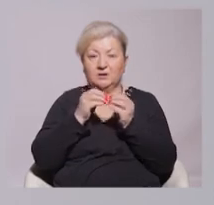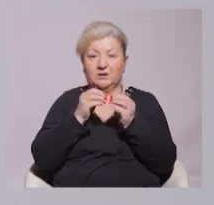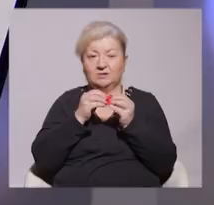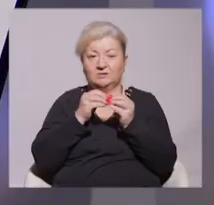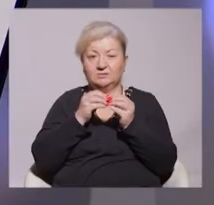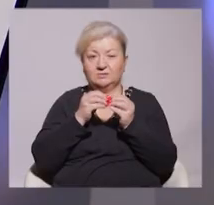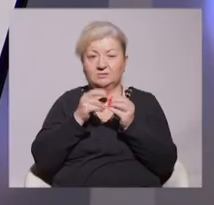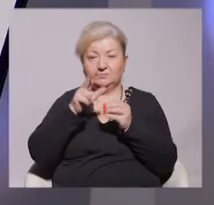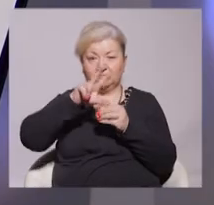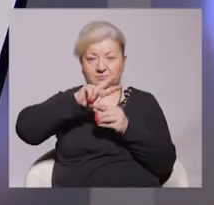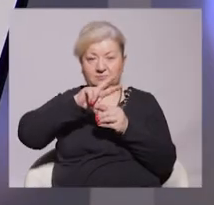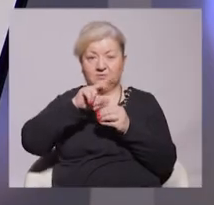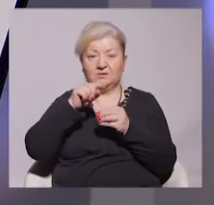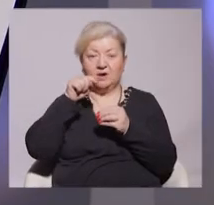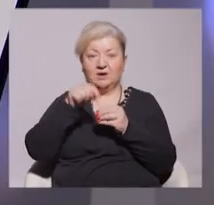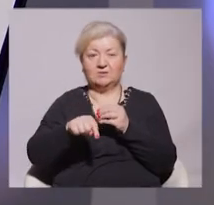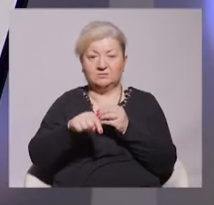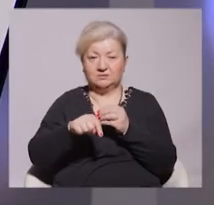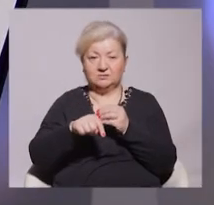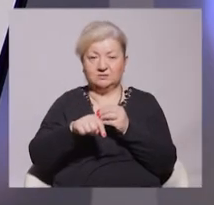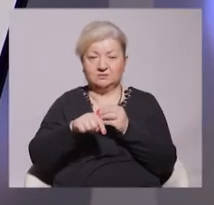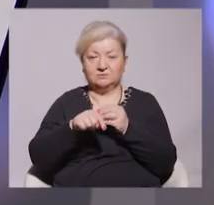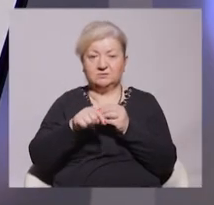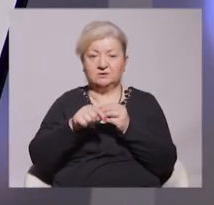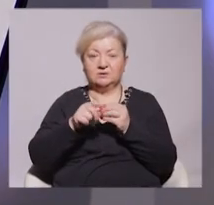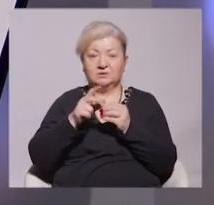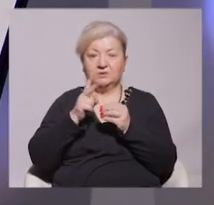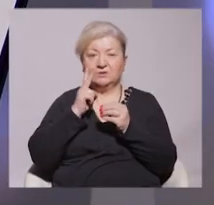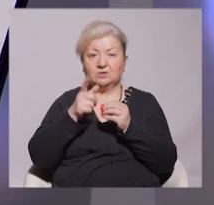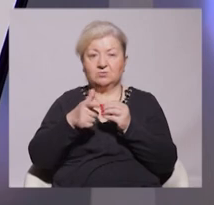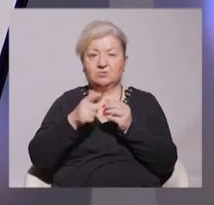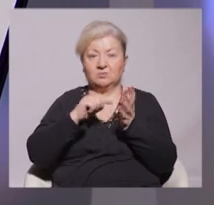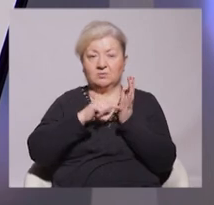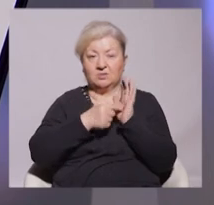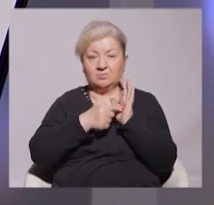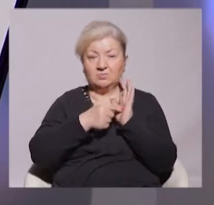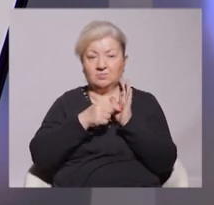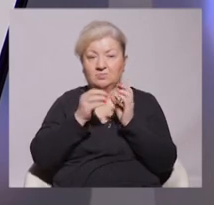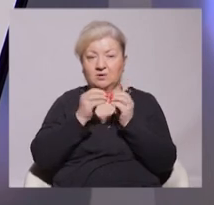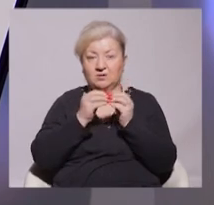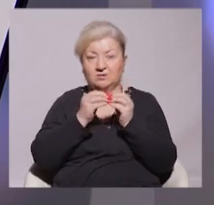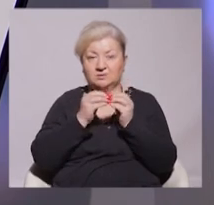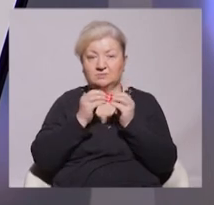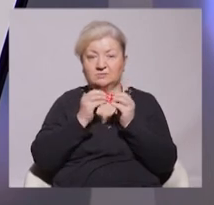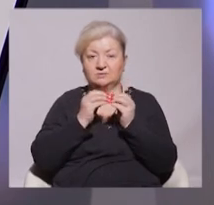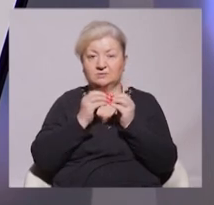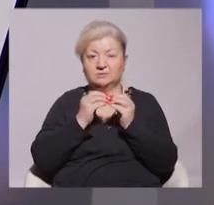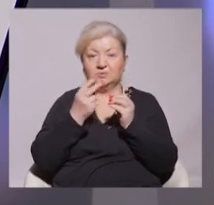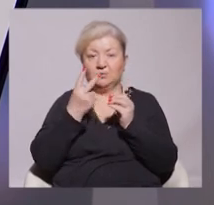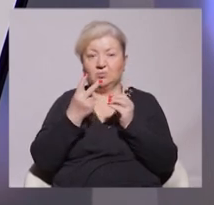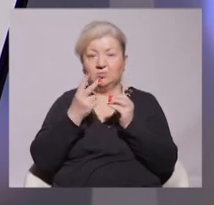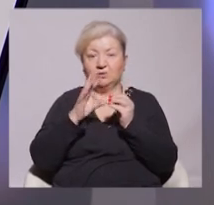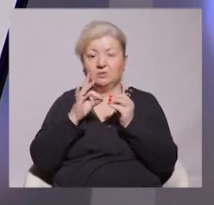კილოგრამი, ანუ 1000 კილოგრამი გამრავლებული 10-ზე, გამრავლებული ესე იგი